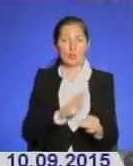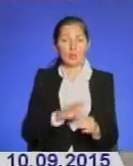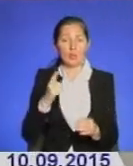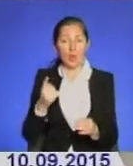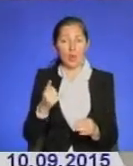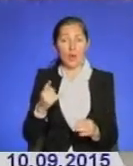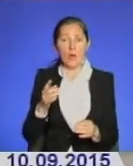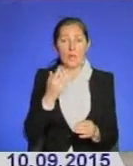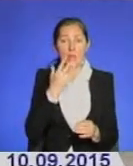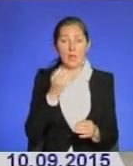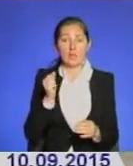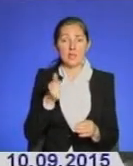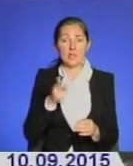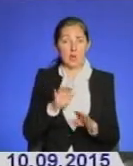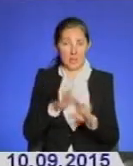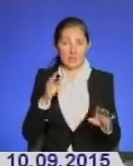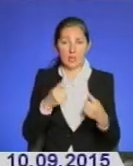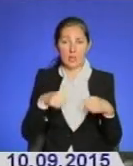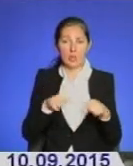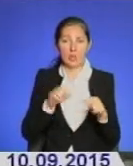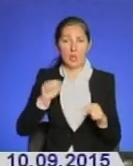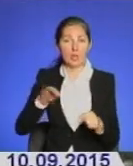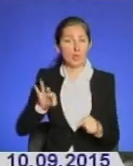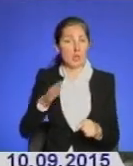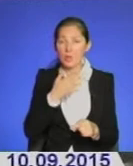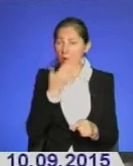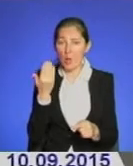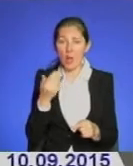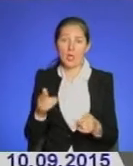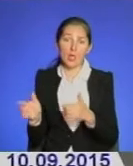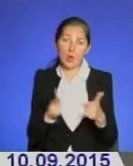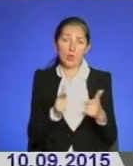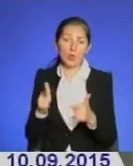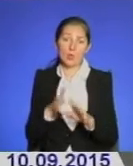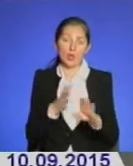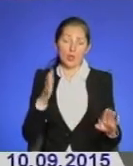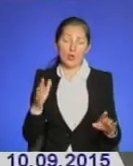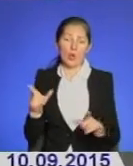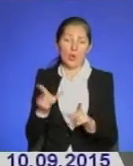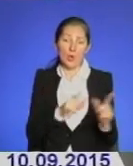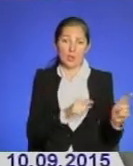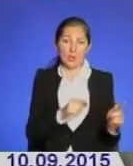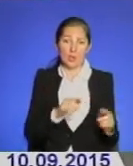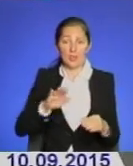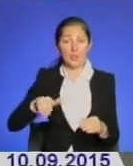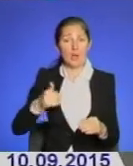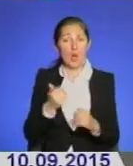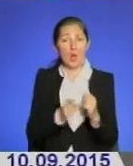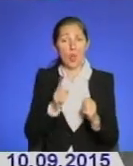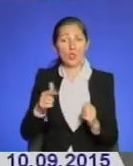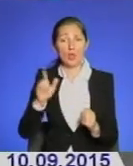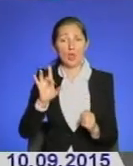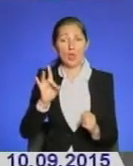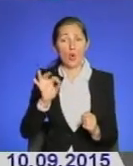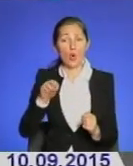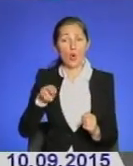зоні АТО немає, та вони готуються до чергової поїздки. Після кожної ротації собі рахуємо, коли ми маємо далі їхати. Це має